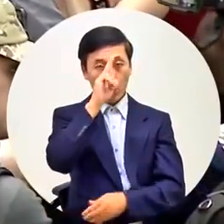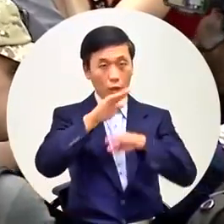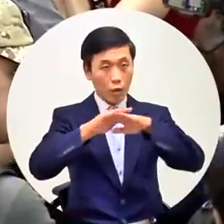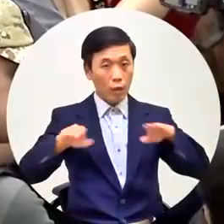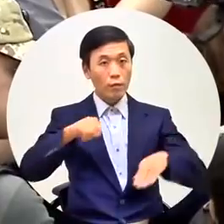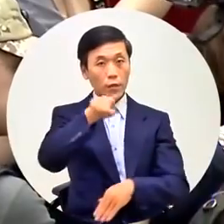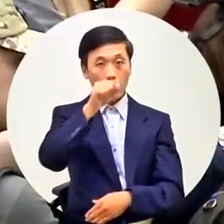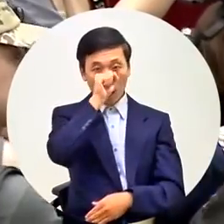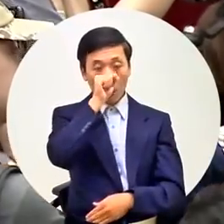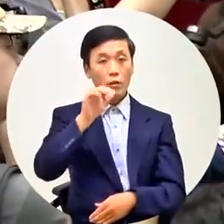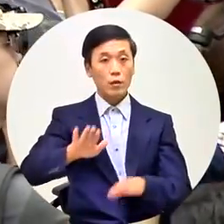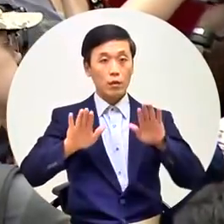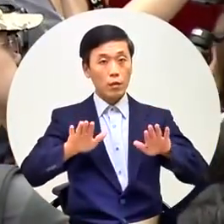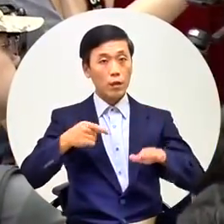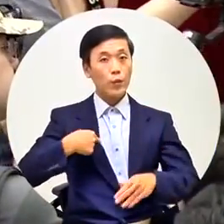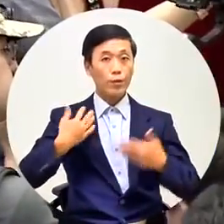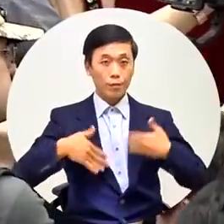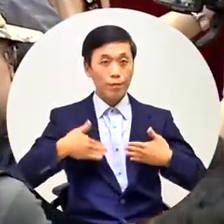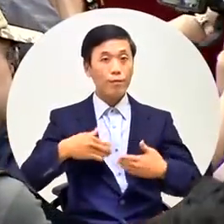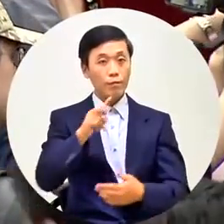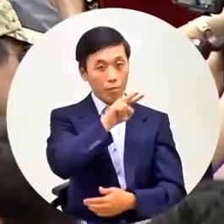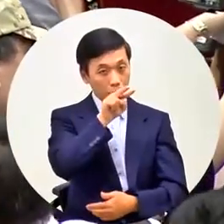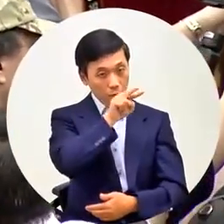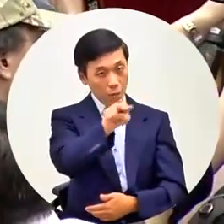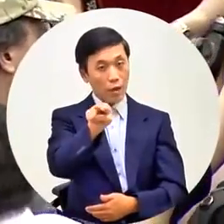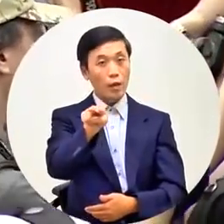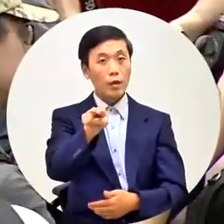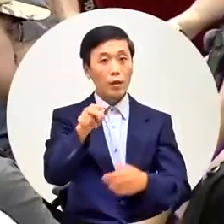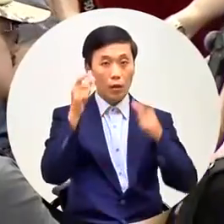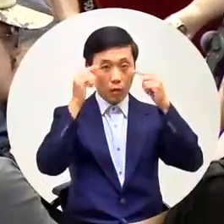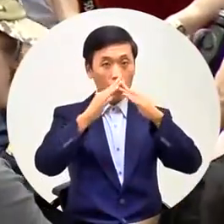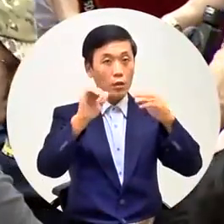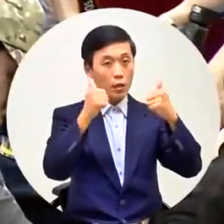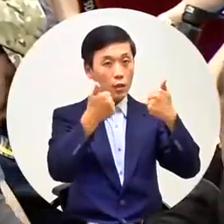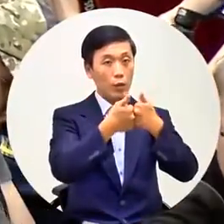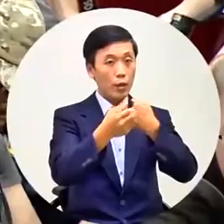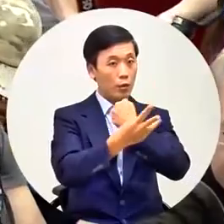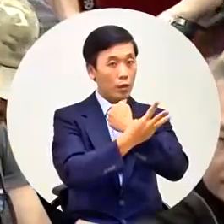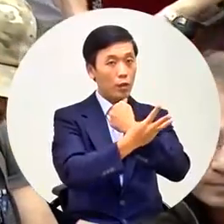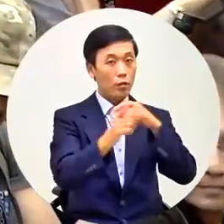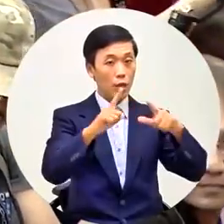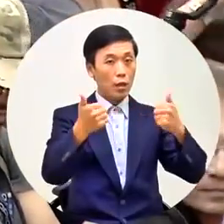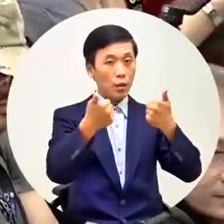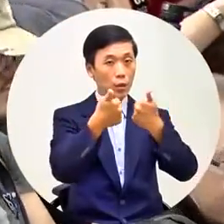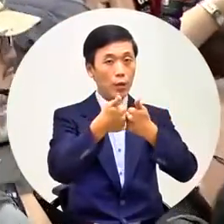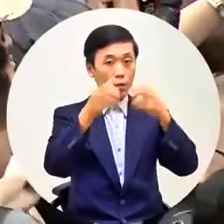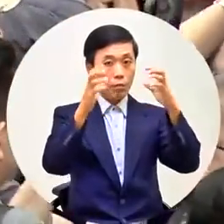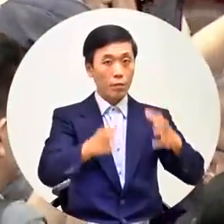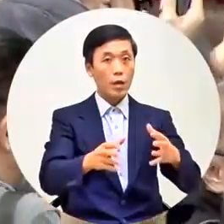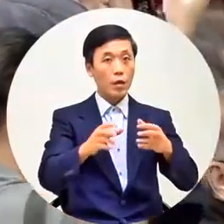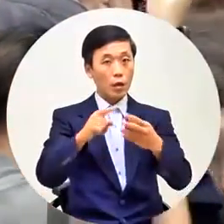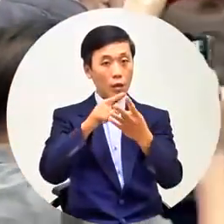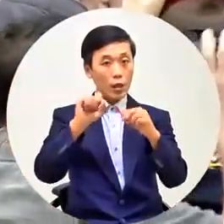到高雄市议会第三届大会的成立，然后66位议员的宣誓也都能